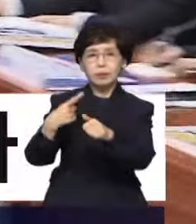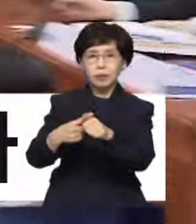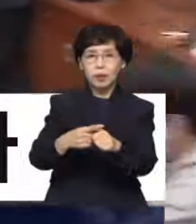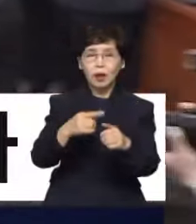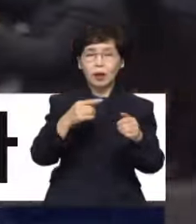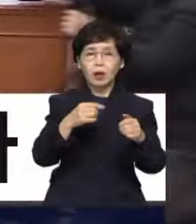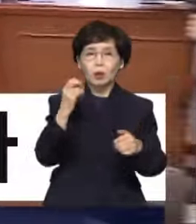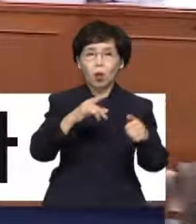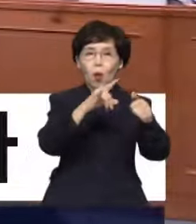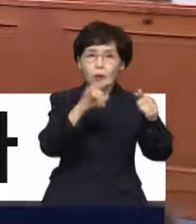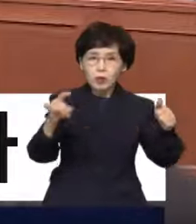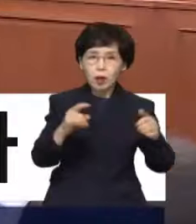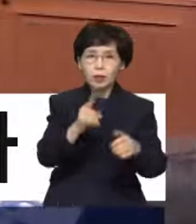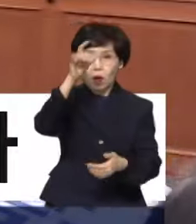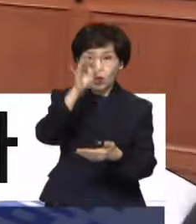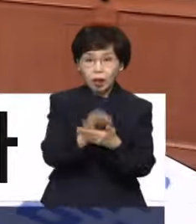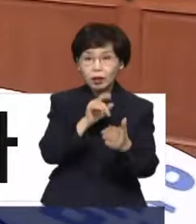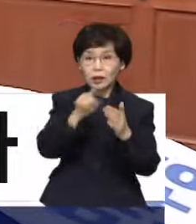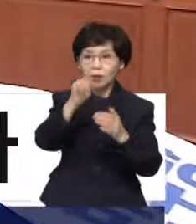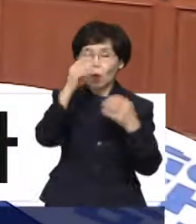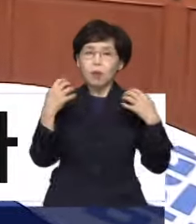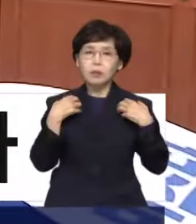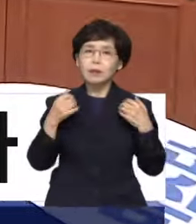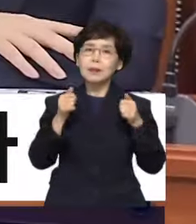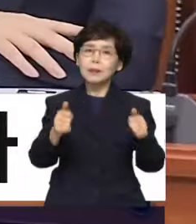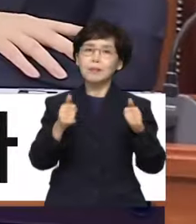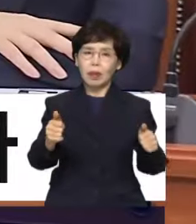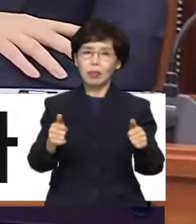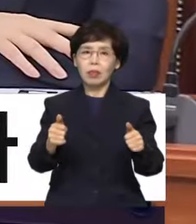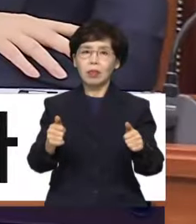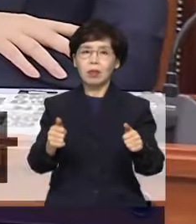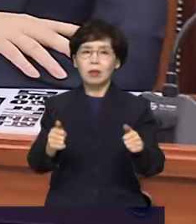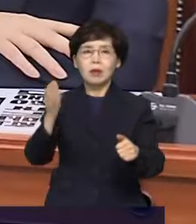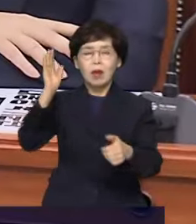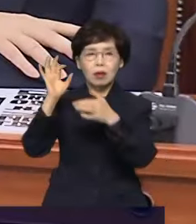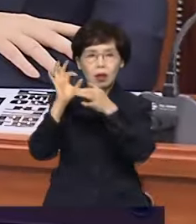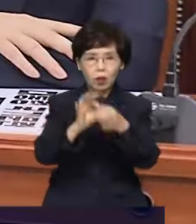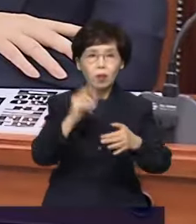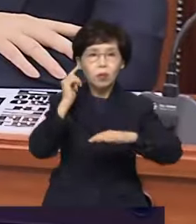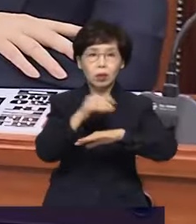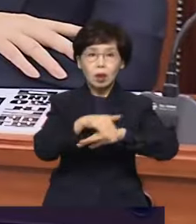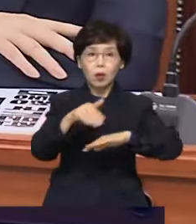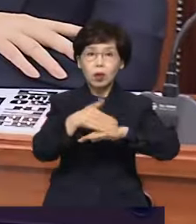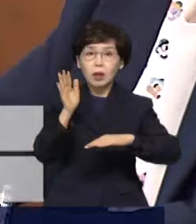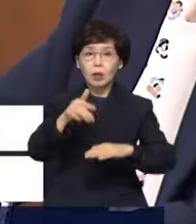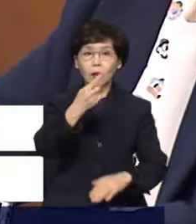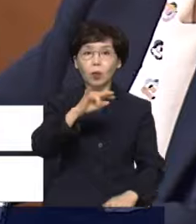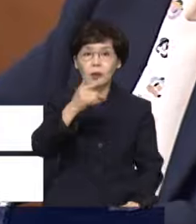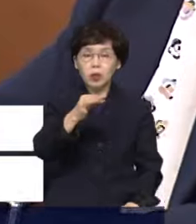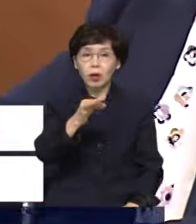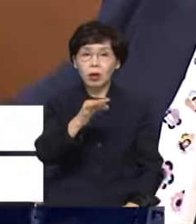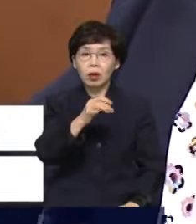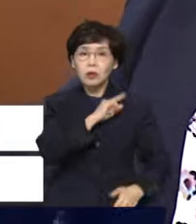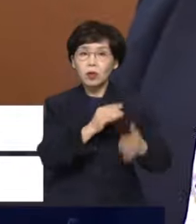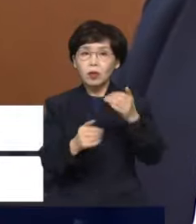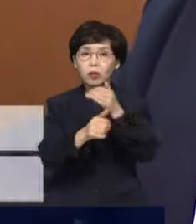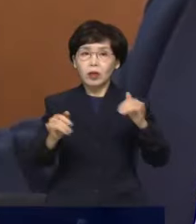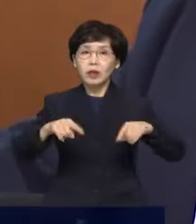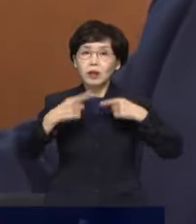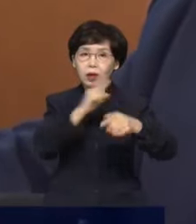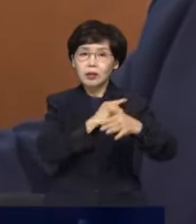홍성과 천안 등을 찾아 이른바 정권 심판벨트 행보를 이어가겠다는 전략인데 고민정 최고위원이 복귀한 가운데